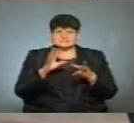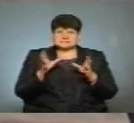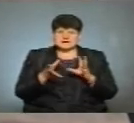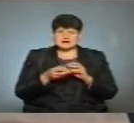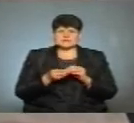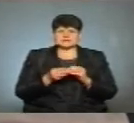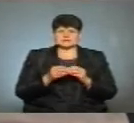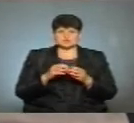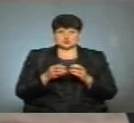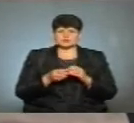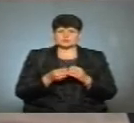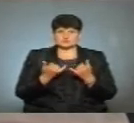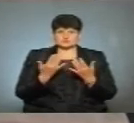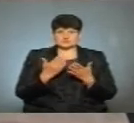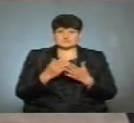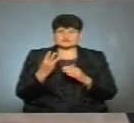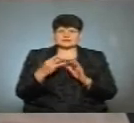яка на сьогоднішній день складається,